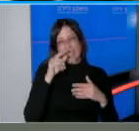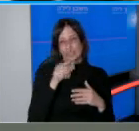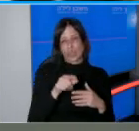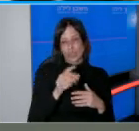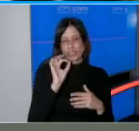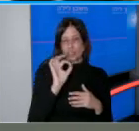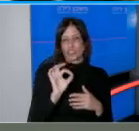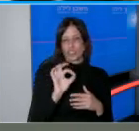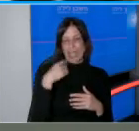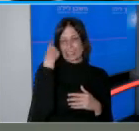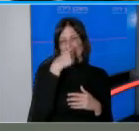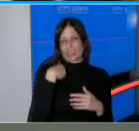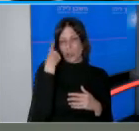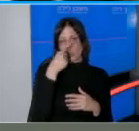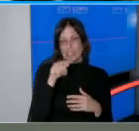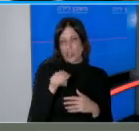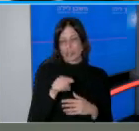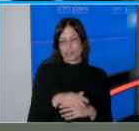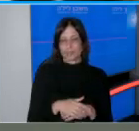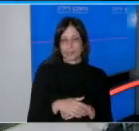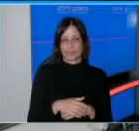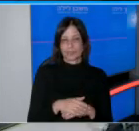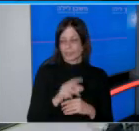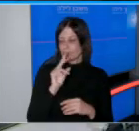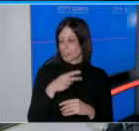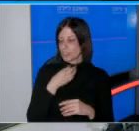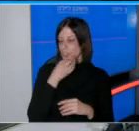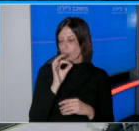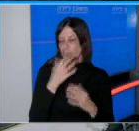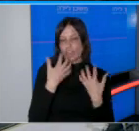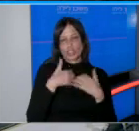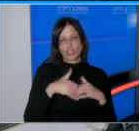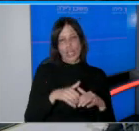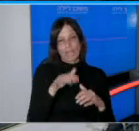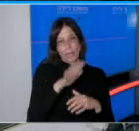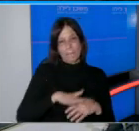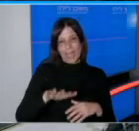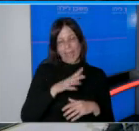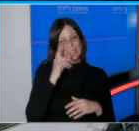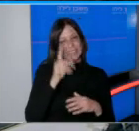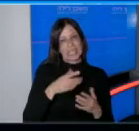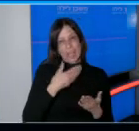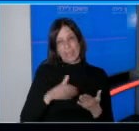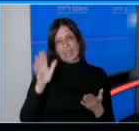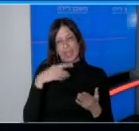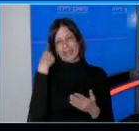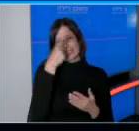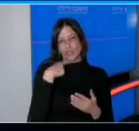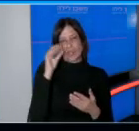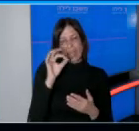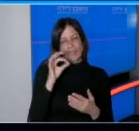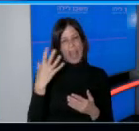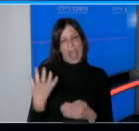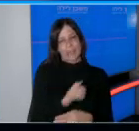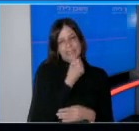של הזהות הזאת. יש לי שאלה, כדי להשתלב במרחב, אנחנו צריכים להיפטר מהזהויות האלו, ולאמץ